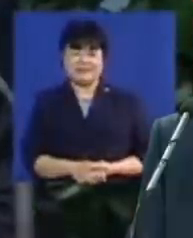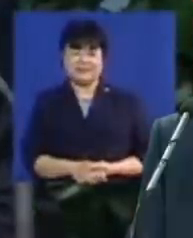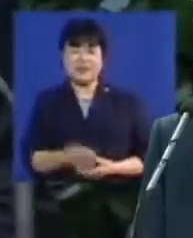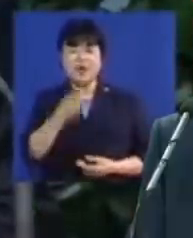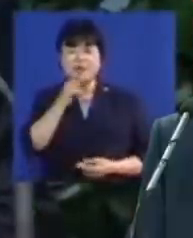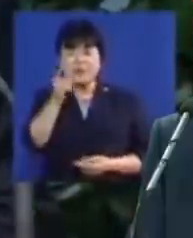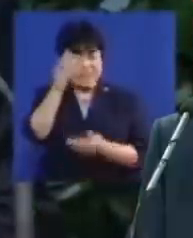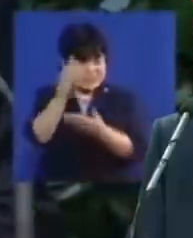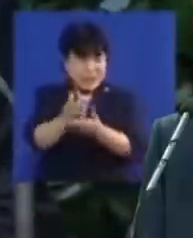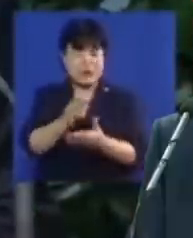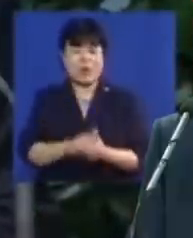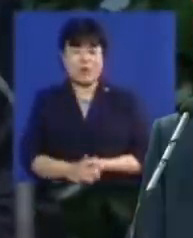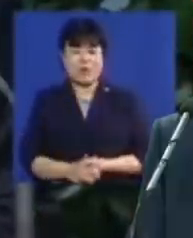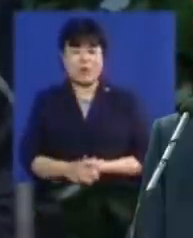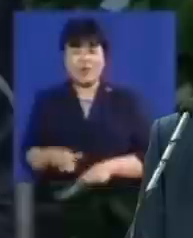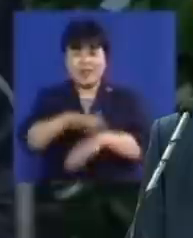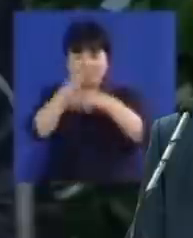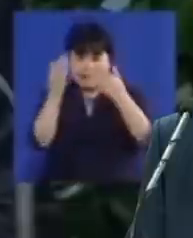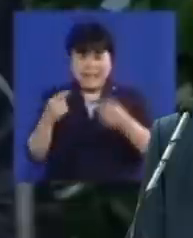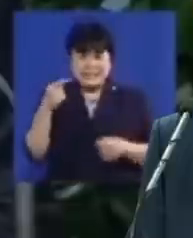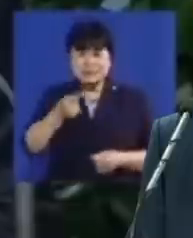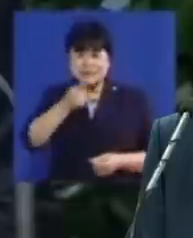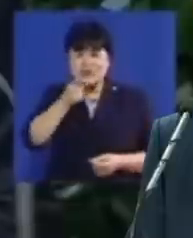없다고 말하지 마십시오. 다 있어요.